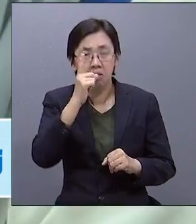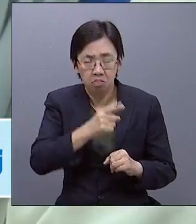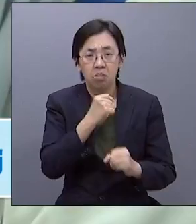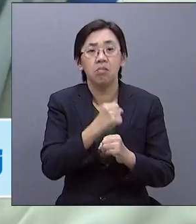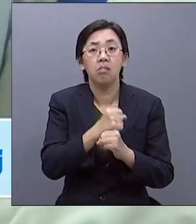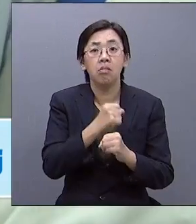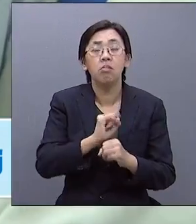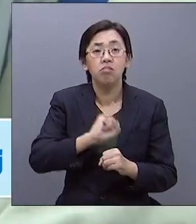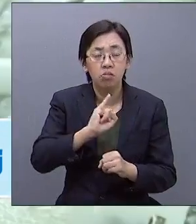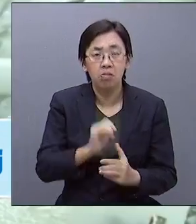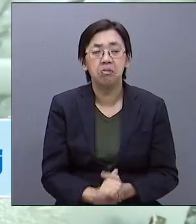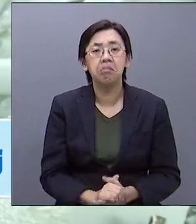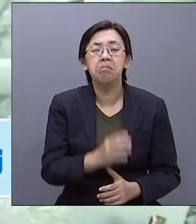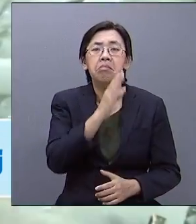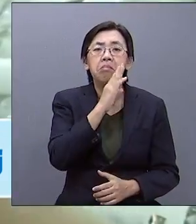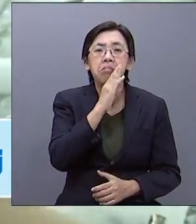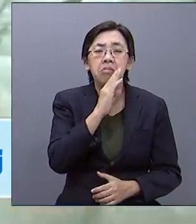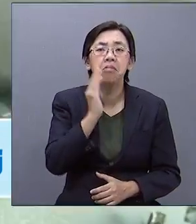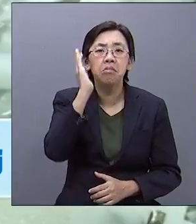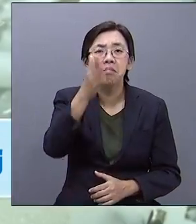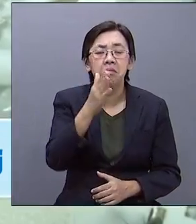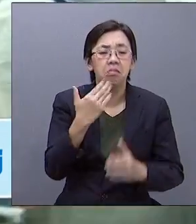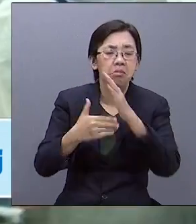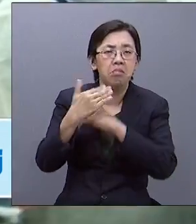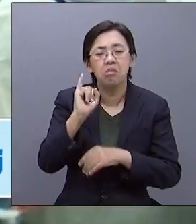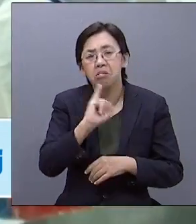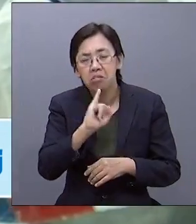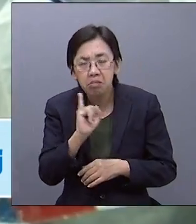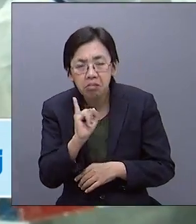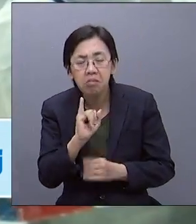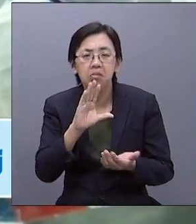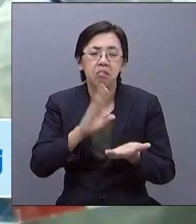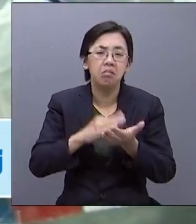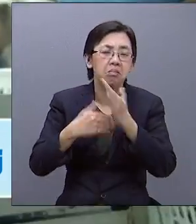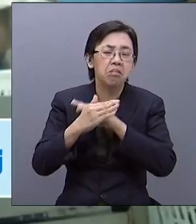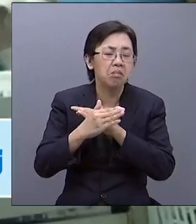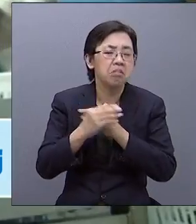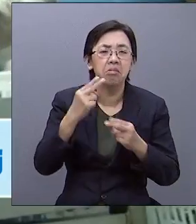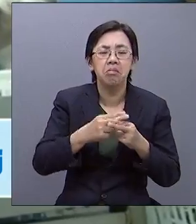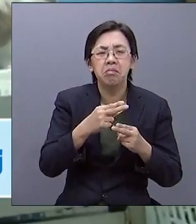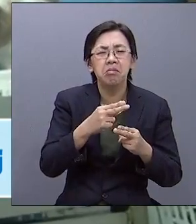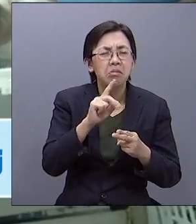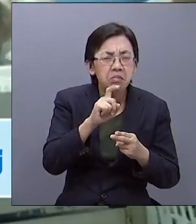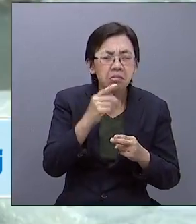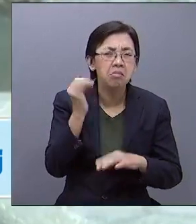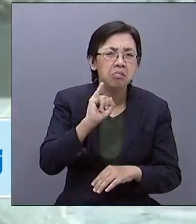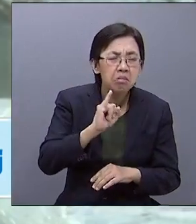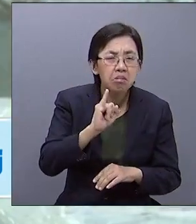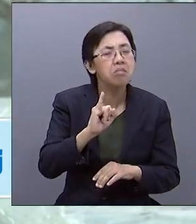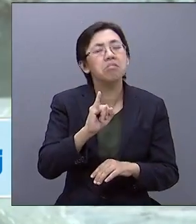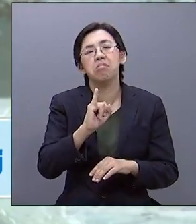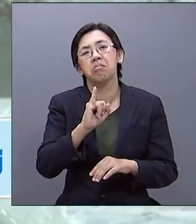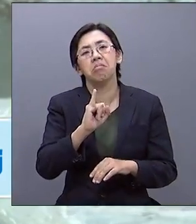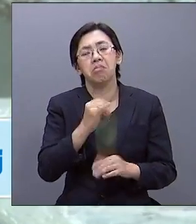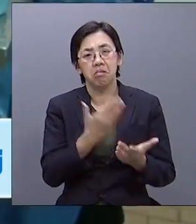กไหมครับ แต่ว่าถ้าเกิดไปคุณจะไปเลิกจ้างเขาเพราะว่าเรื่องประวัติเนี่ยอย่างเงี้ยผมว่าถ้าเป็นเหตุนี้ถ้าเป็นการเลิกจ้างคุณต้องจ่